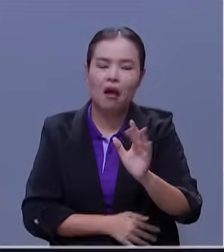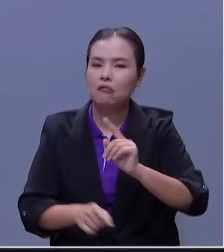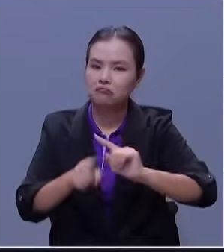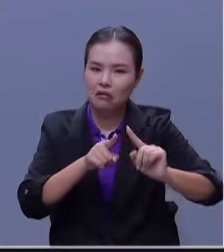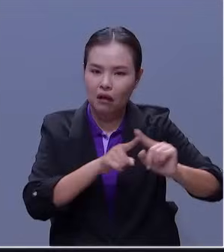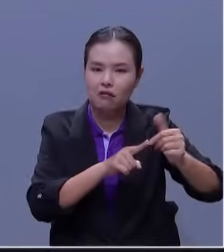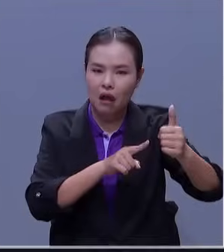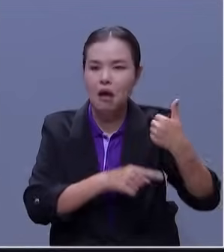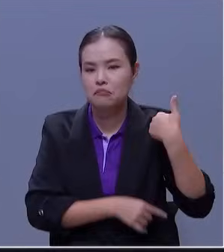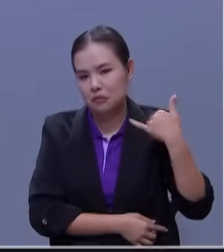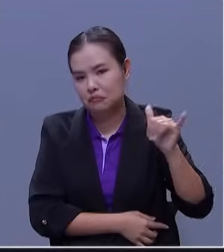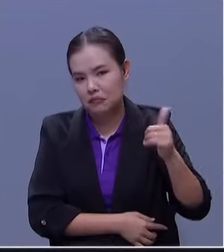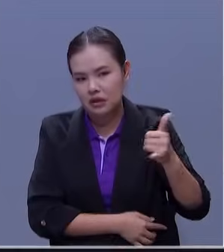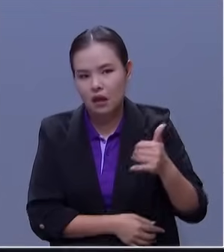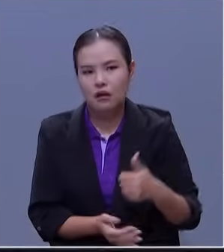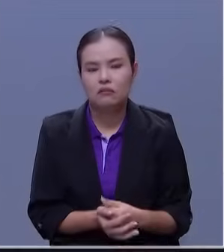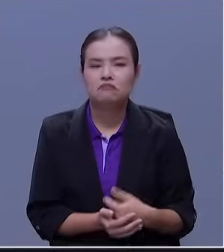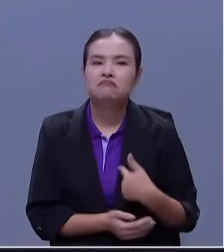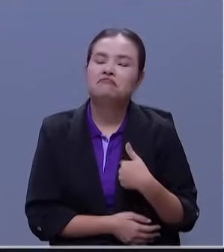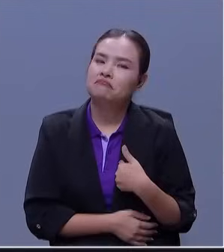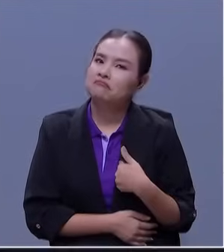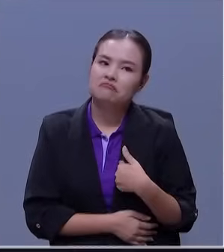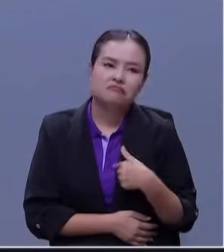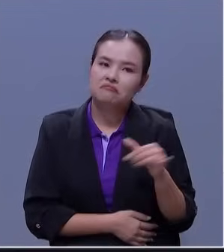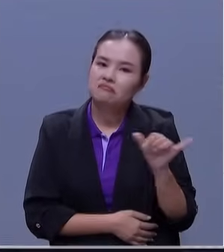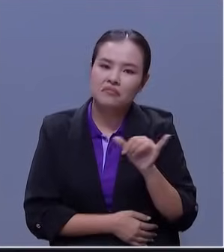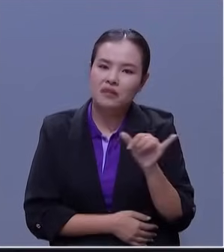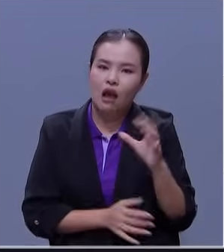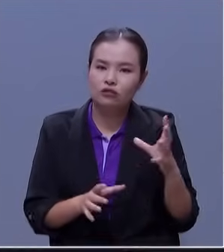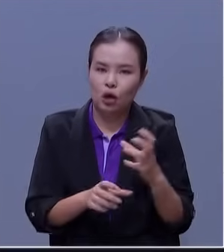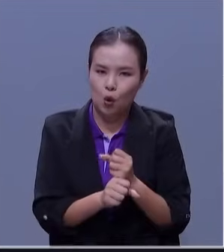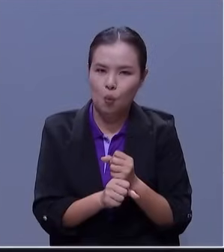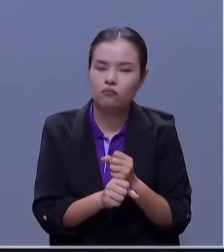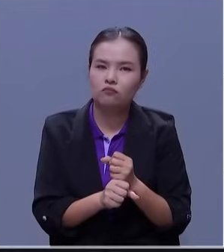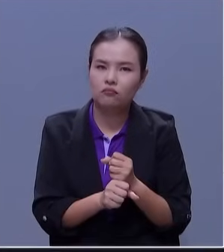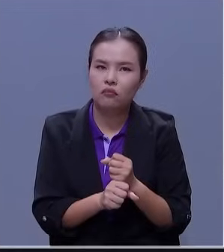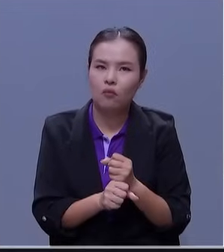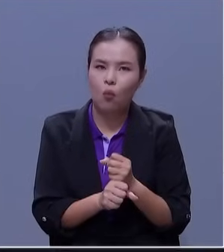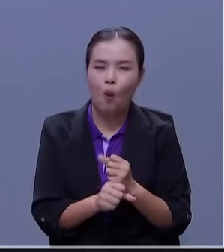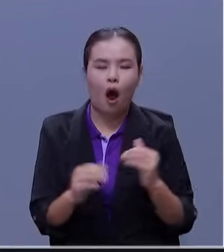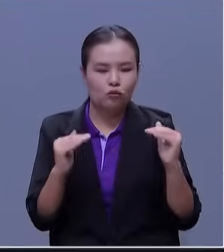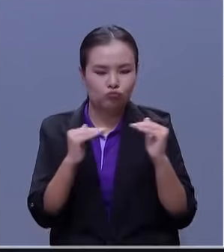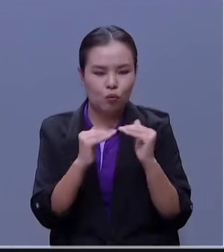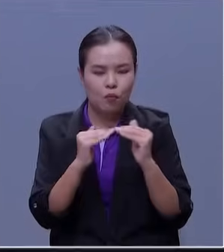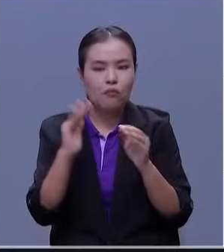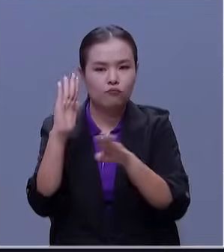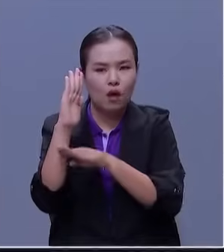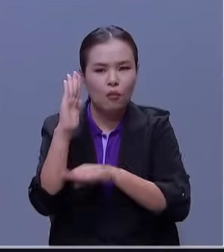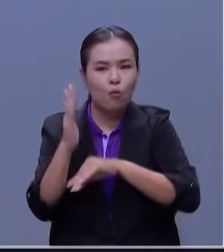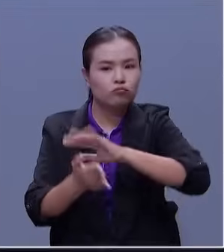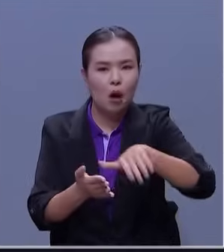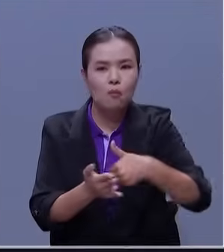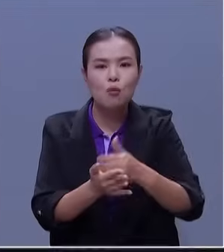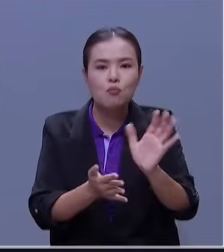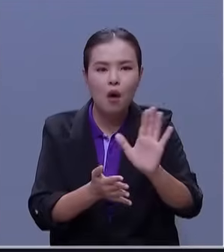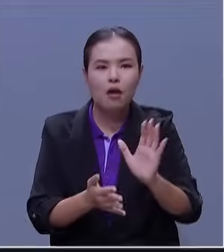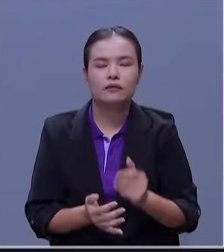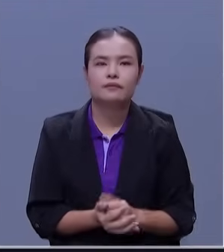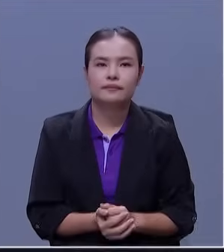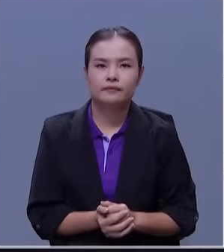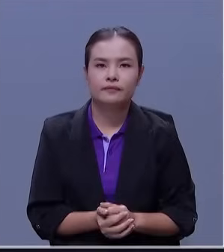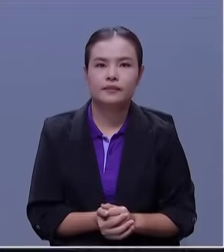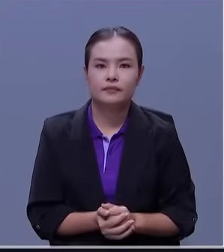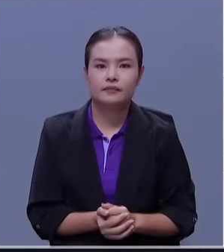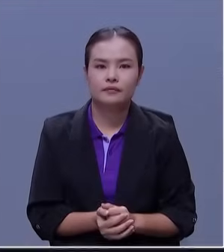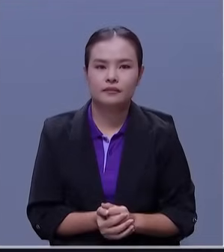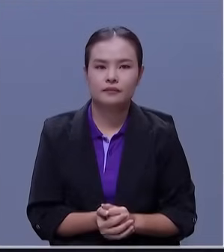ายมากจึงยังไม่ปักใจว่าอย่าเพิ่งไปสรุปครับว่าเขาจะต้องสู้กับกระบวนการที่ทำทั้งระบบ ไม่มีปากไม่มีเสียง คือดร.น้ำแท้ก็บ